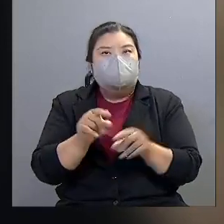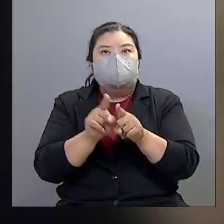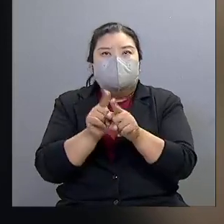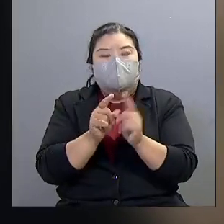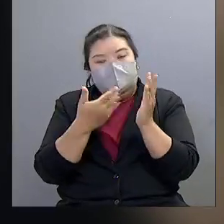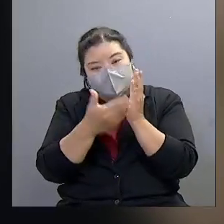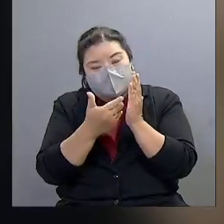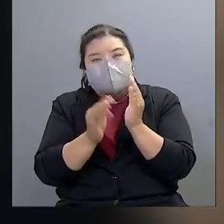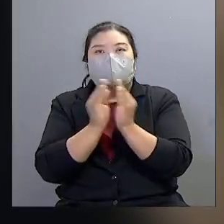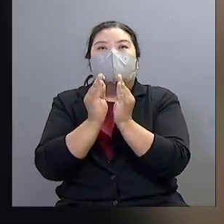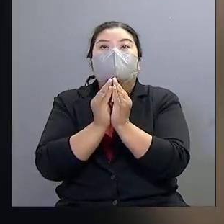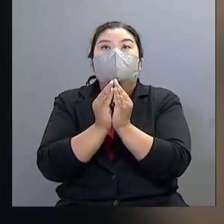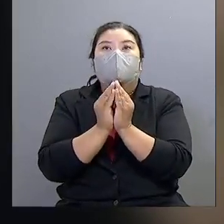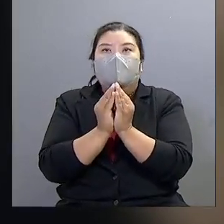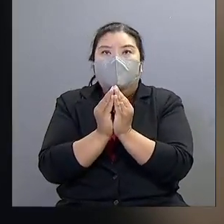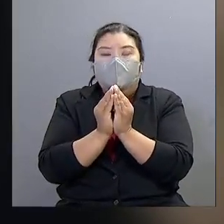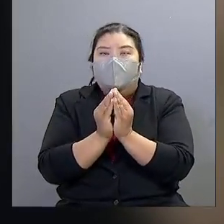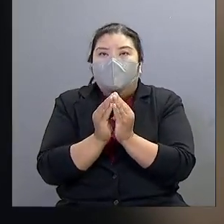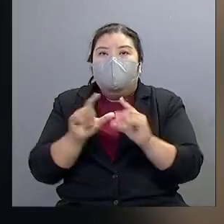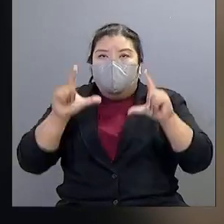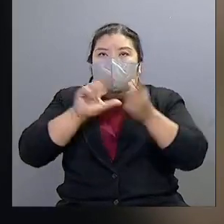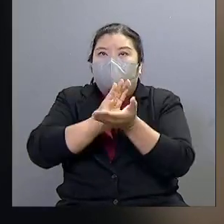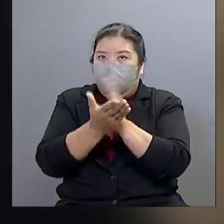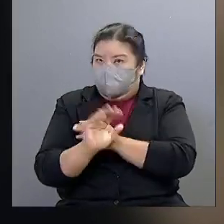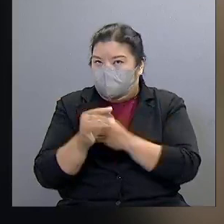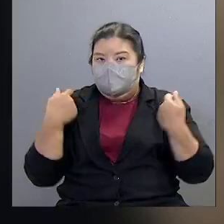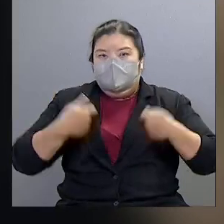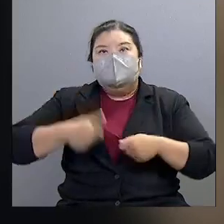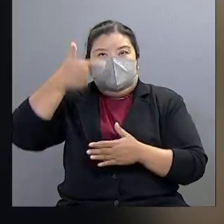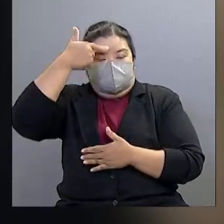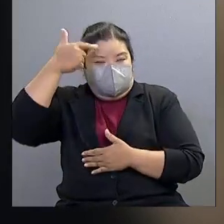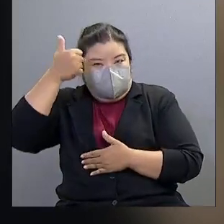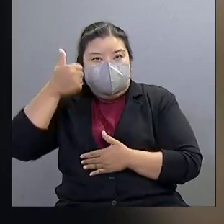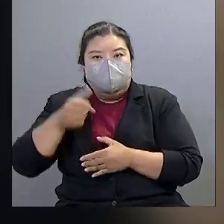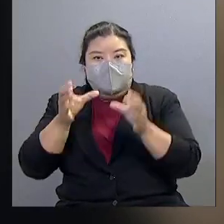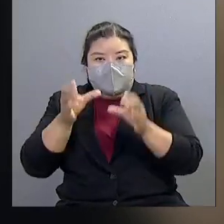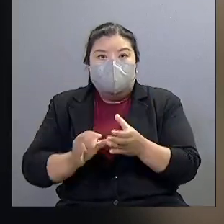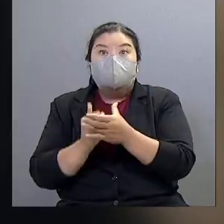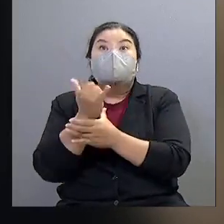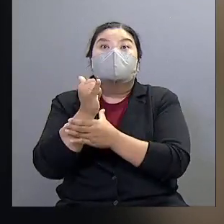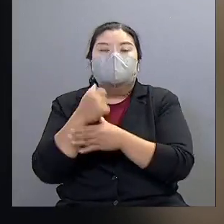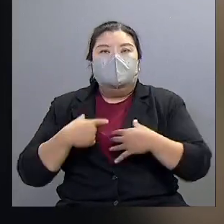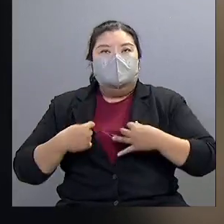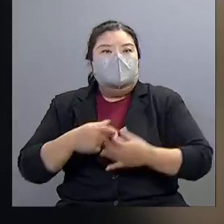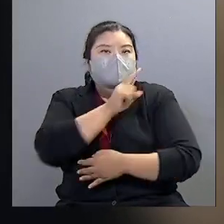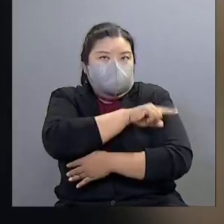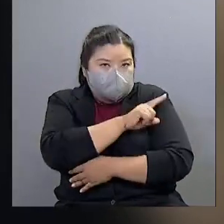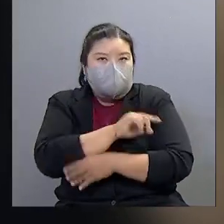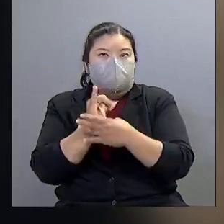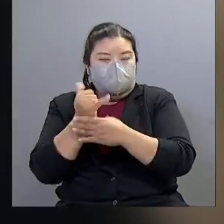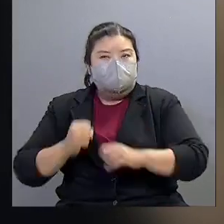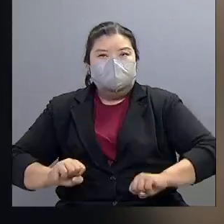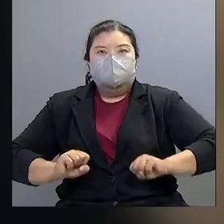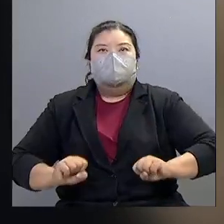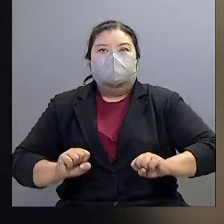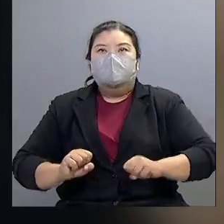ลำพูค่ะไม่ได้ปรับลุคแต่เปลี่ยนจากแจ็คเก็ตดำกางเกงสแล็กเป็นเสื้อแจ็คเก็ตขาวกางเกงยีนดูส